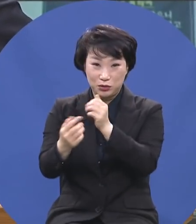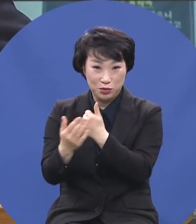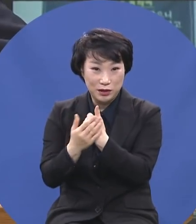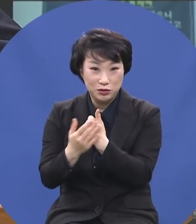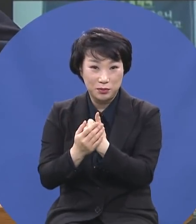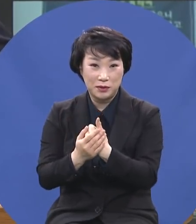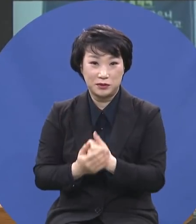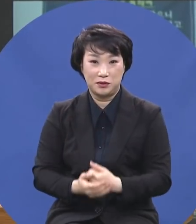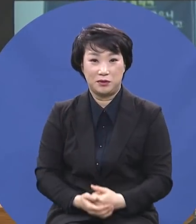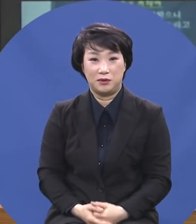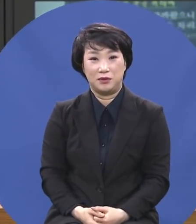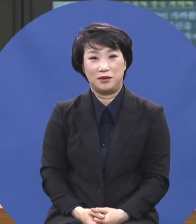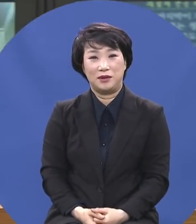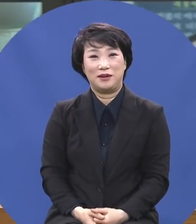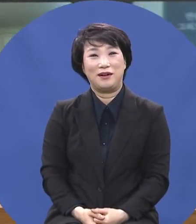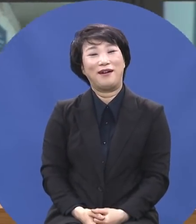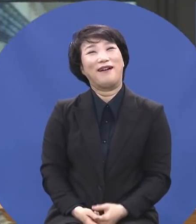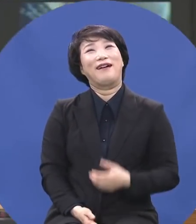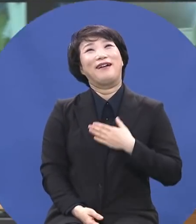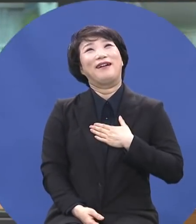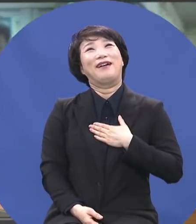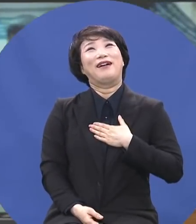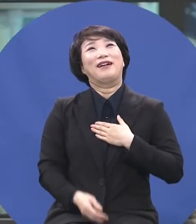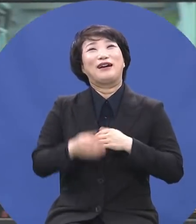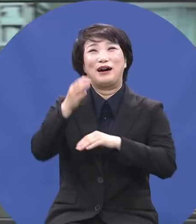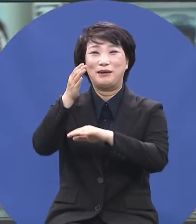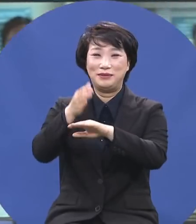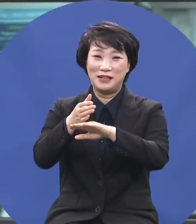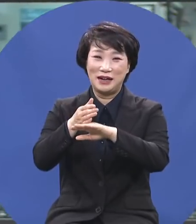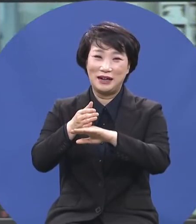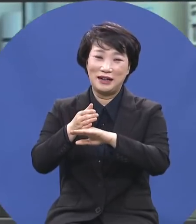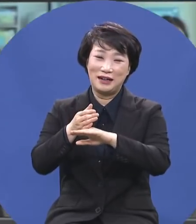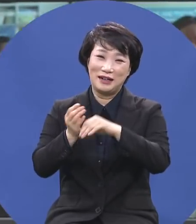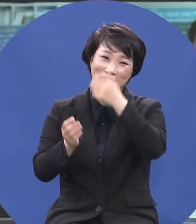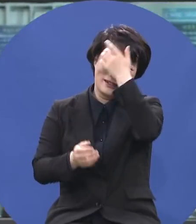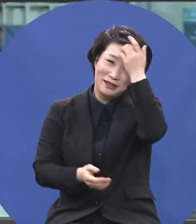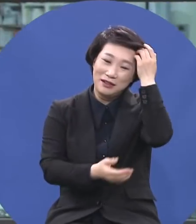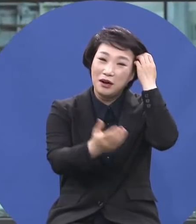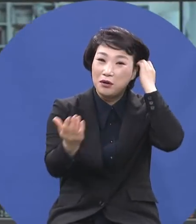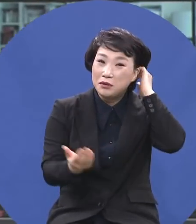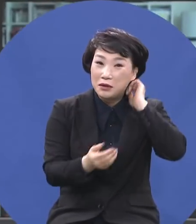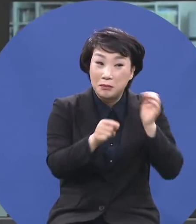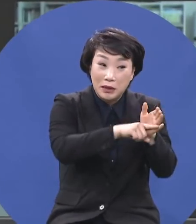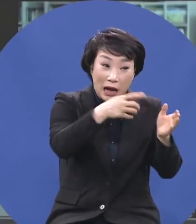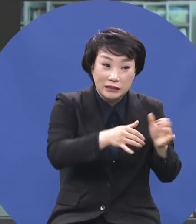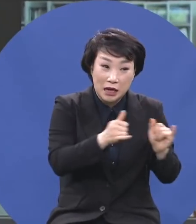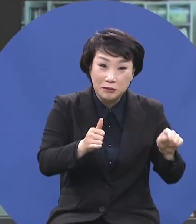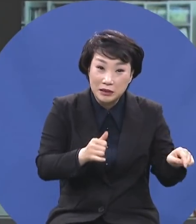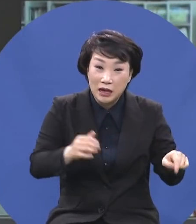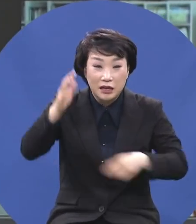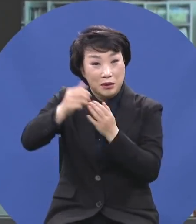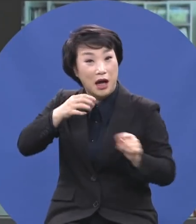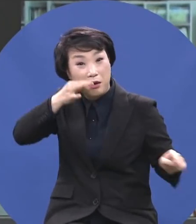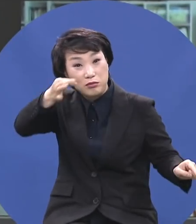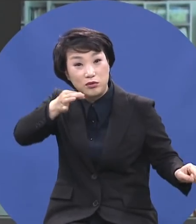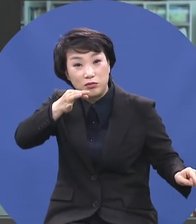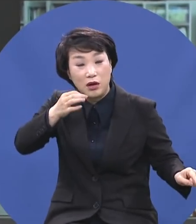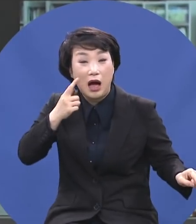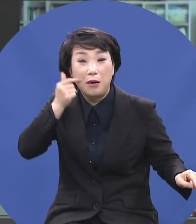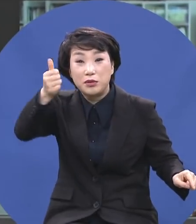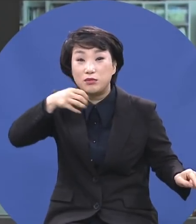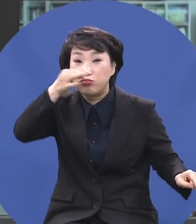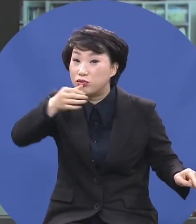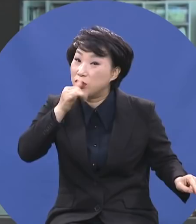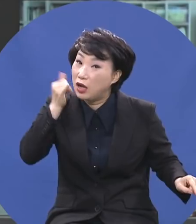하옵소서. 얼마나 감사한 일이죠. 여러분, 세상 사람들이 하나님을 아버지라고 부릅니까? 안